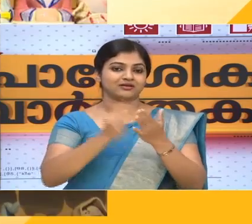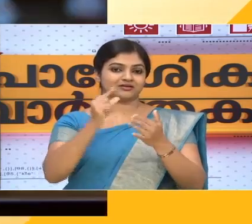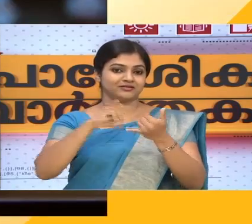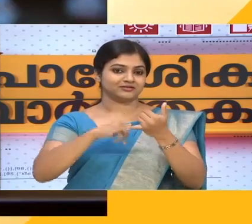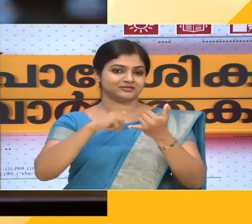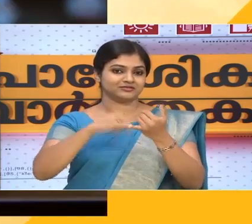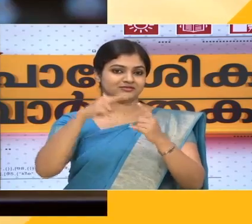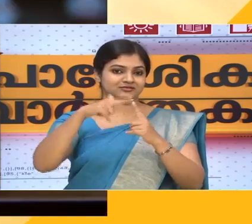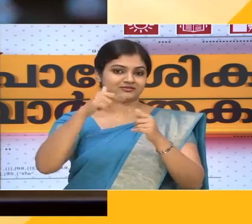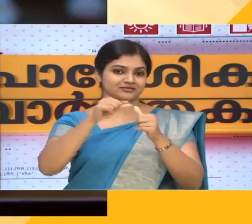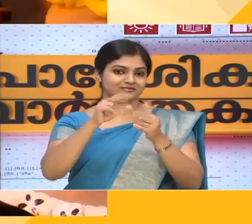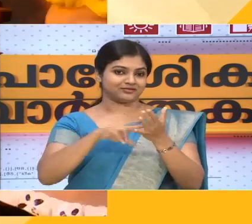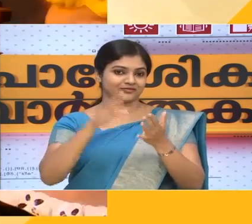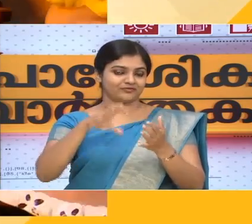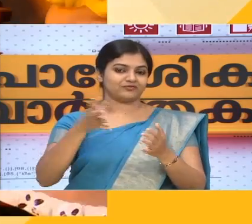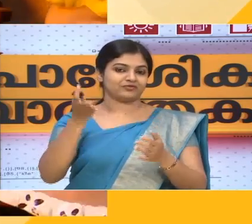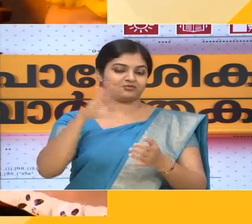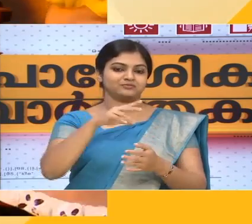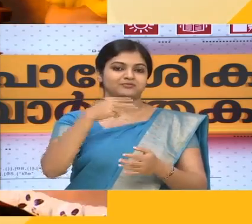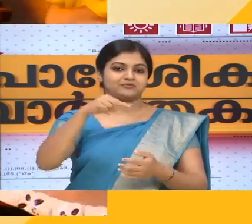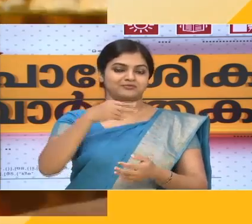മണികളും.